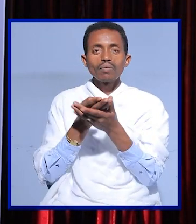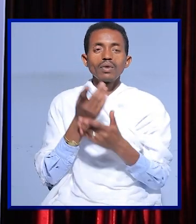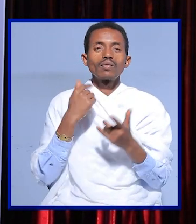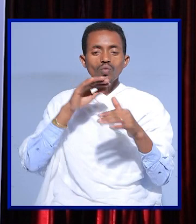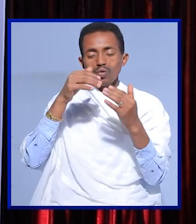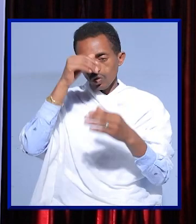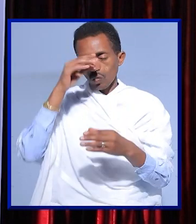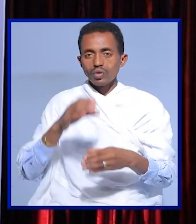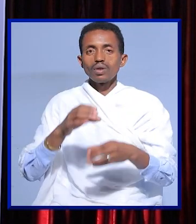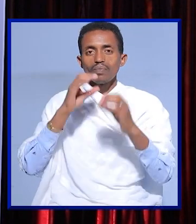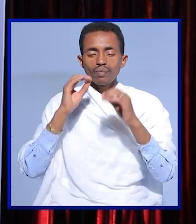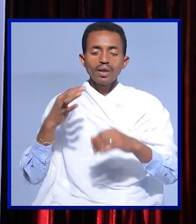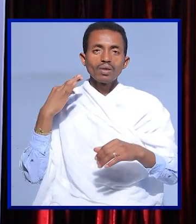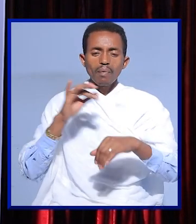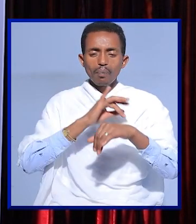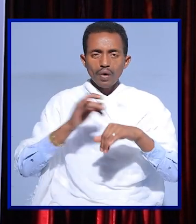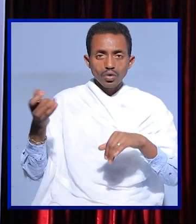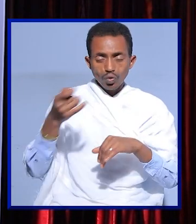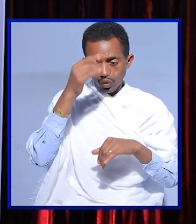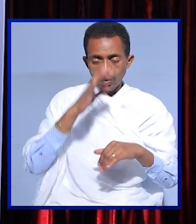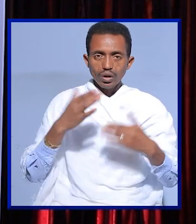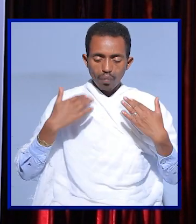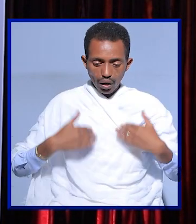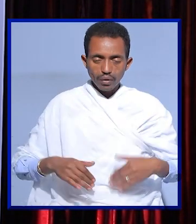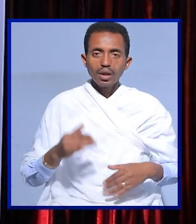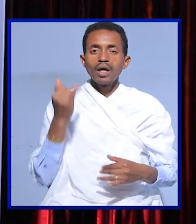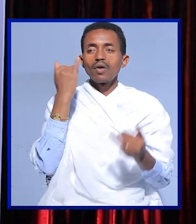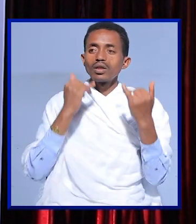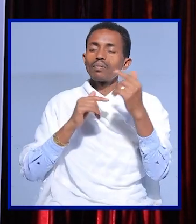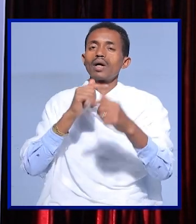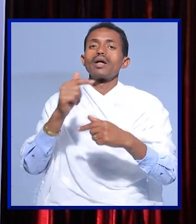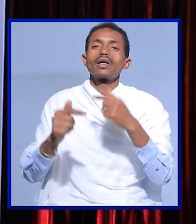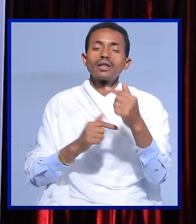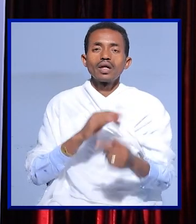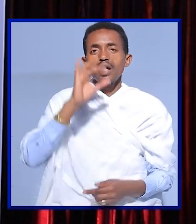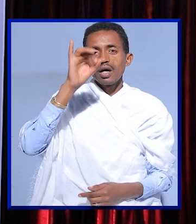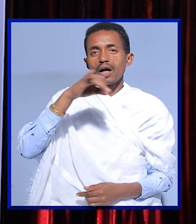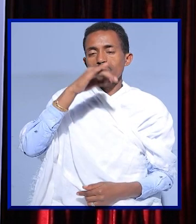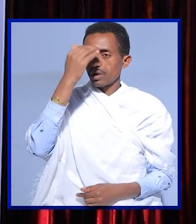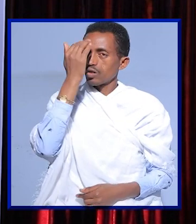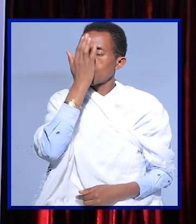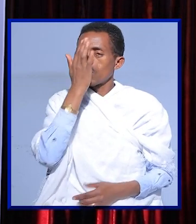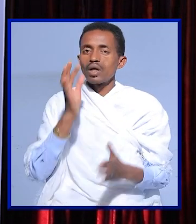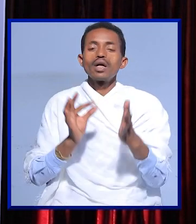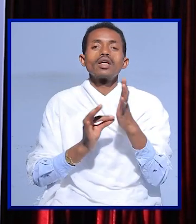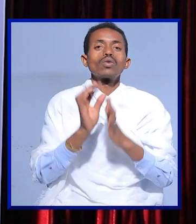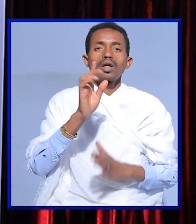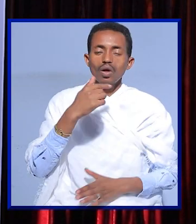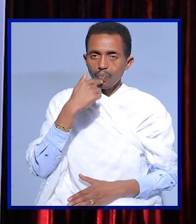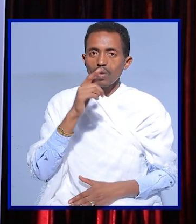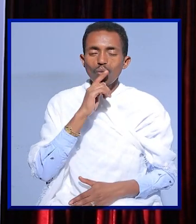የተጠሙትን ማጠጣት የተራቆቱትን ማልበስ ኢየሩሳሌም እንደሄድን ላሊበላ ይረዳን ሳለምን ይቆጠራል